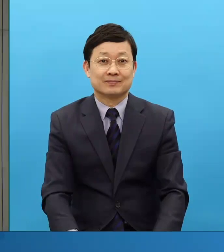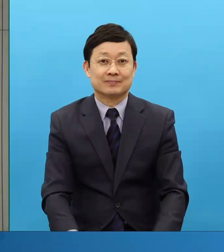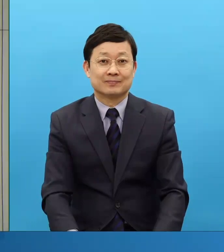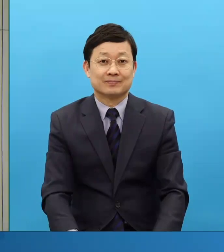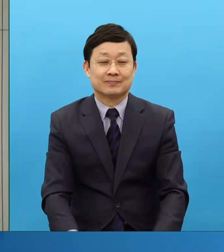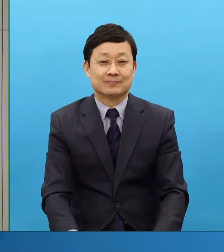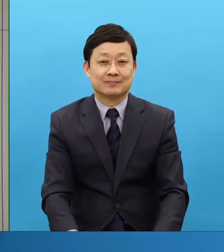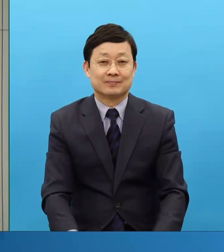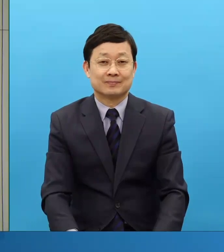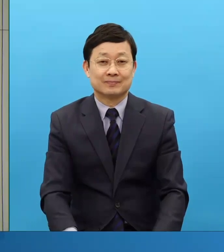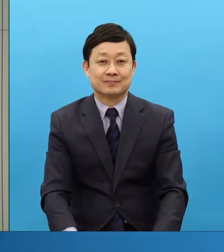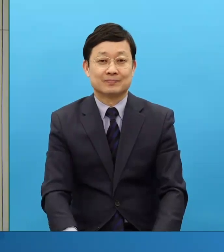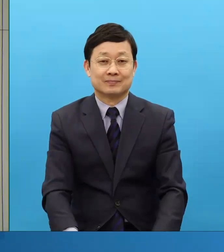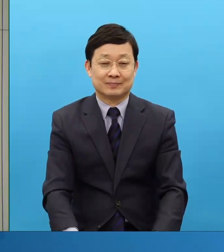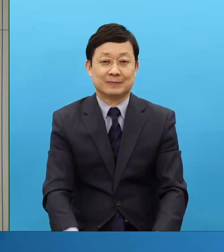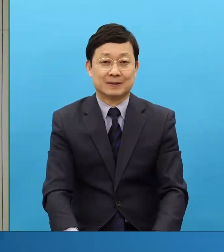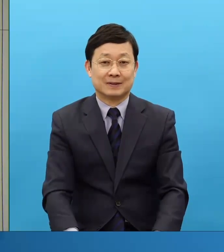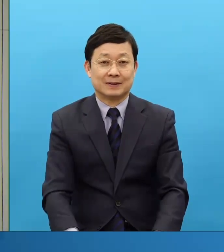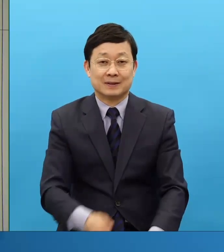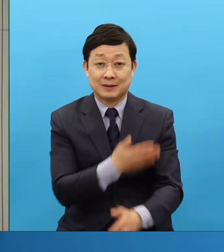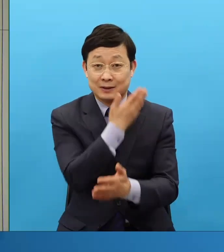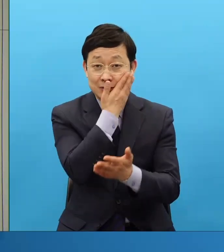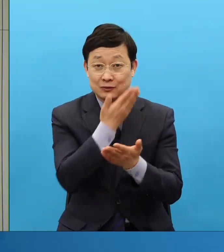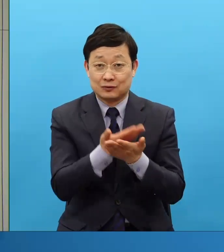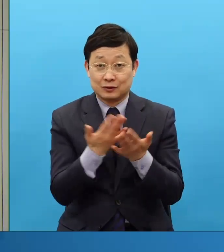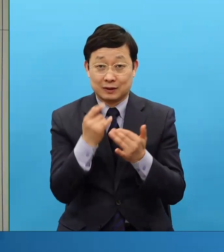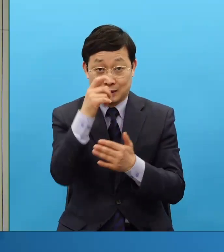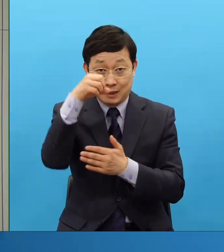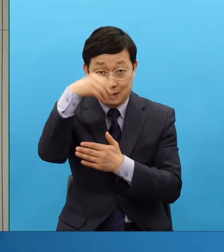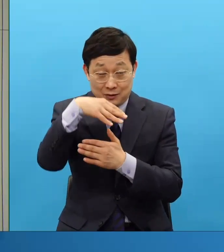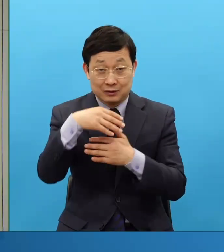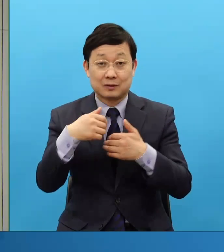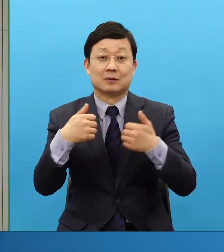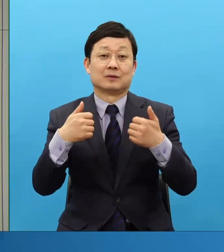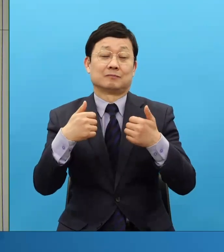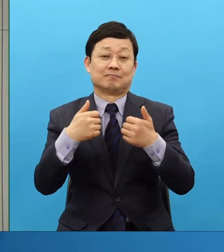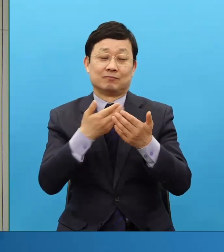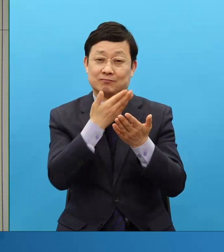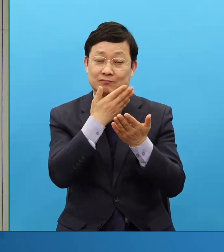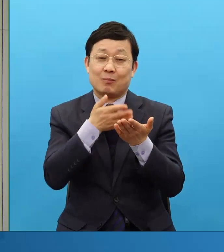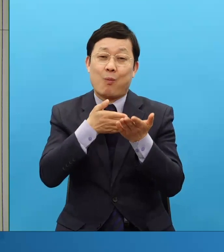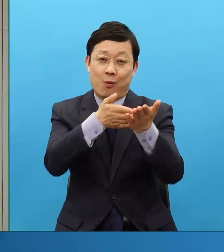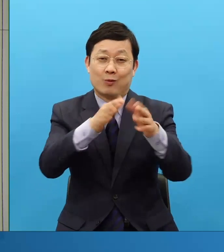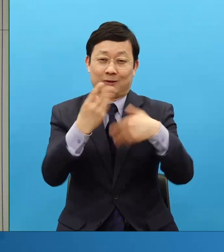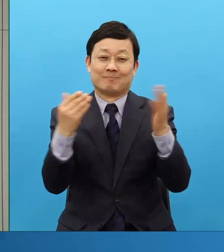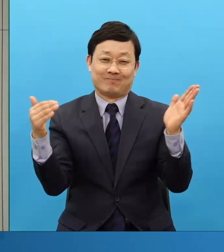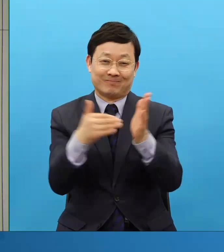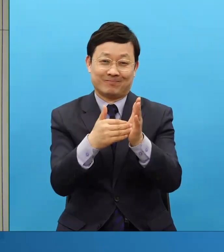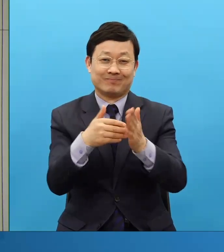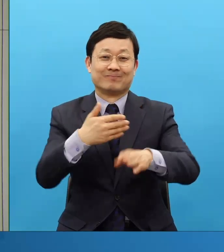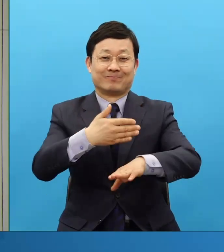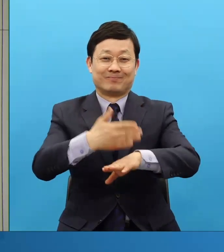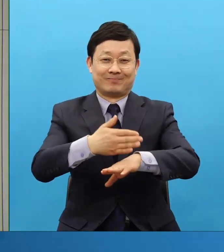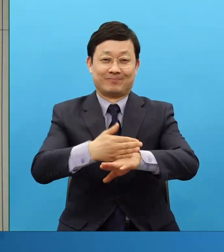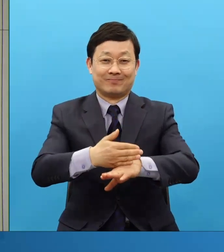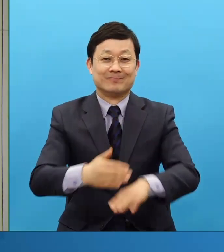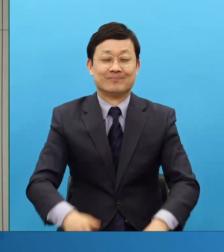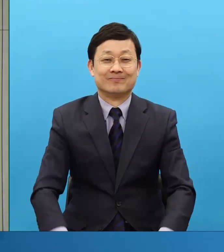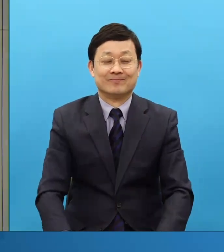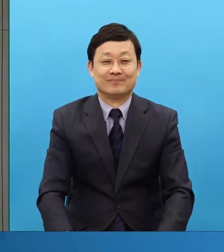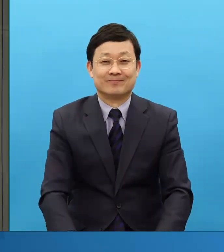이상 중립자 대학원 연석회의 보고를 마치겠습니다. 감사합니다. This concludes the report for the Church Officers Graduate School. Thank